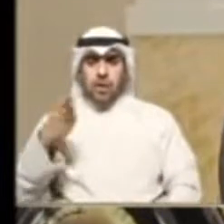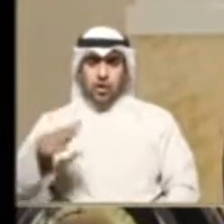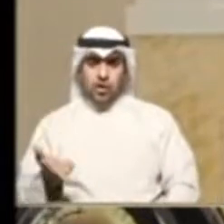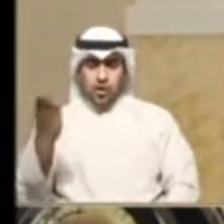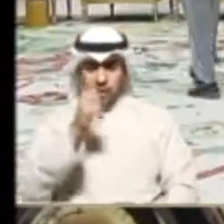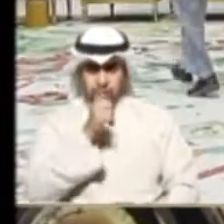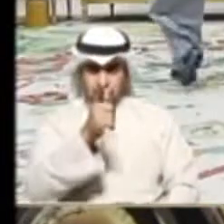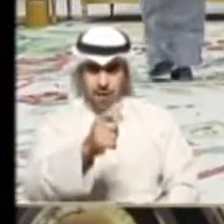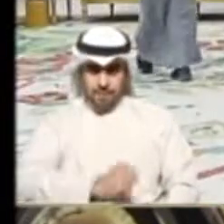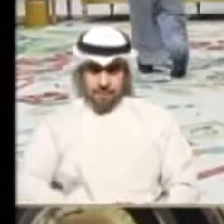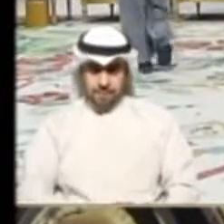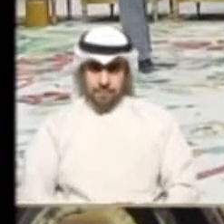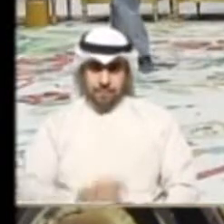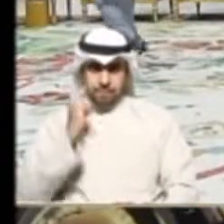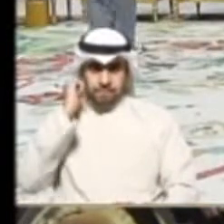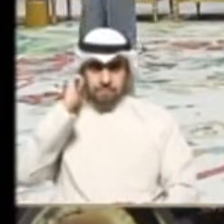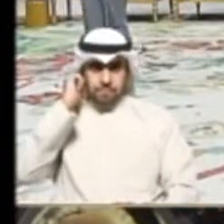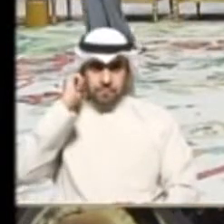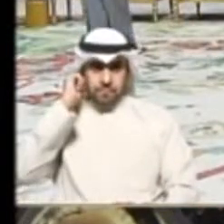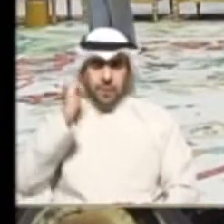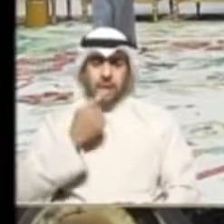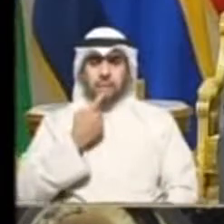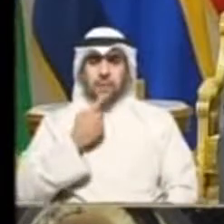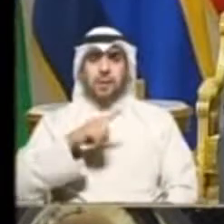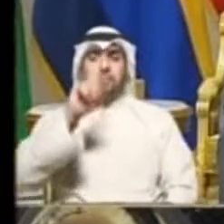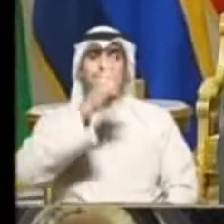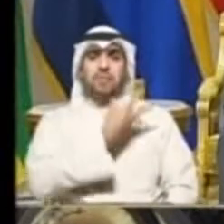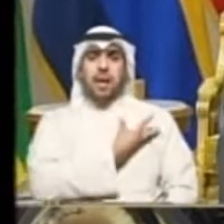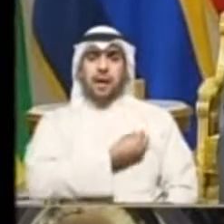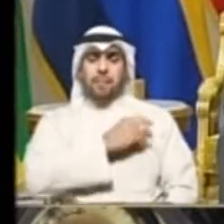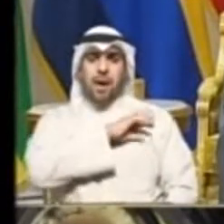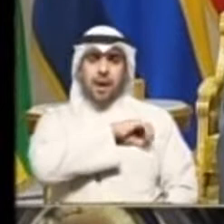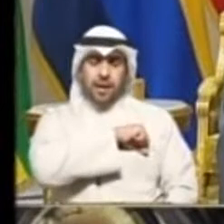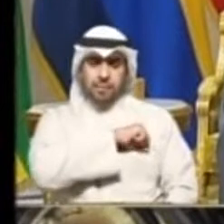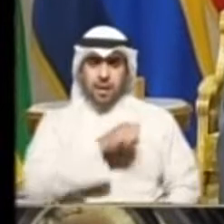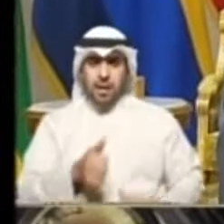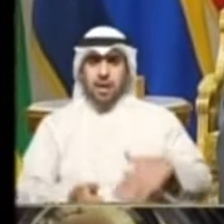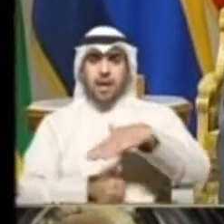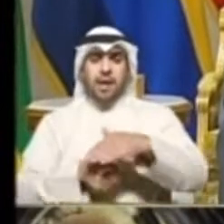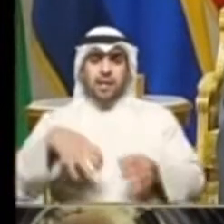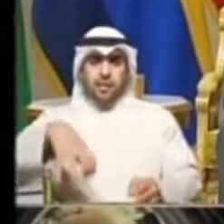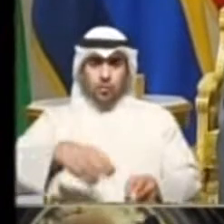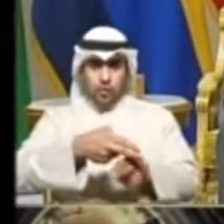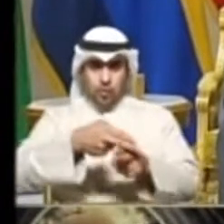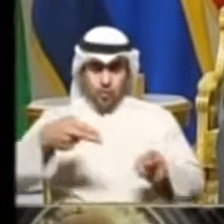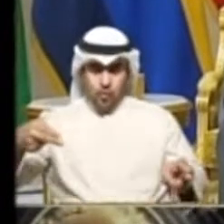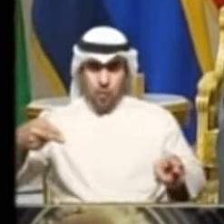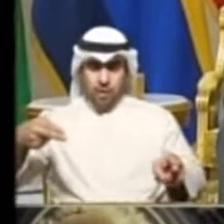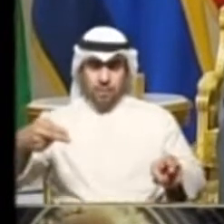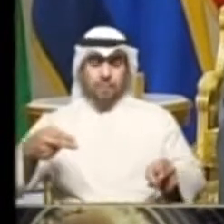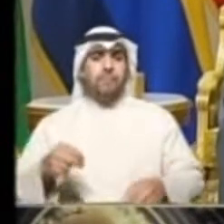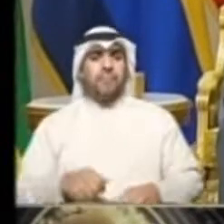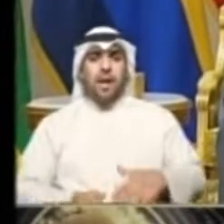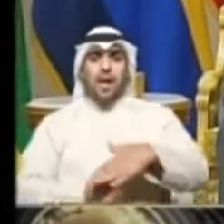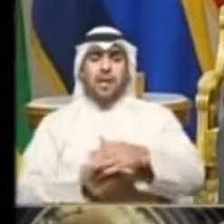فيها: بسم الله الرحمن الرحيم. سيدي صاحب السمو أميرنا المدة، سيدي سمو